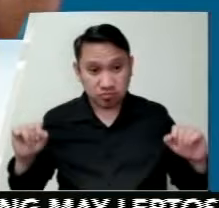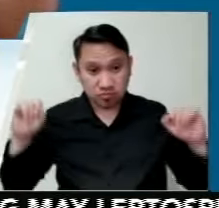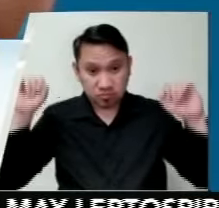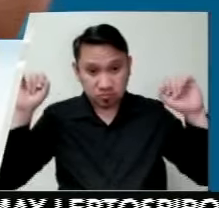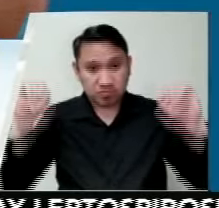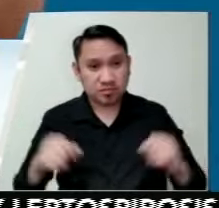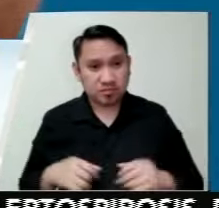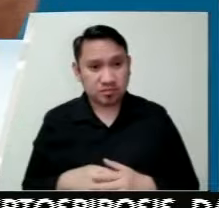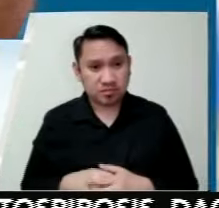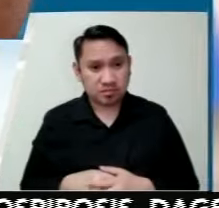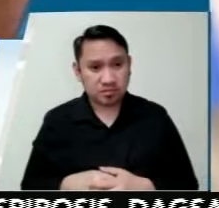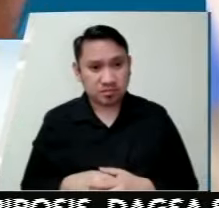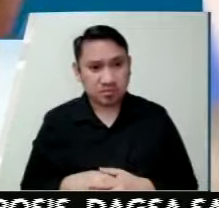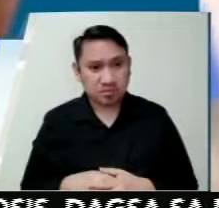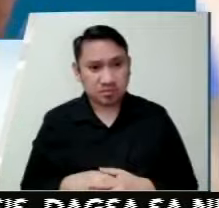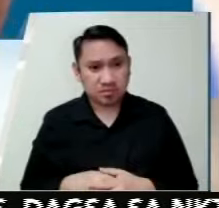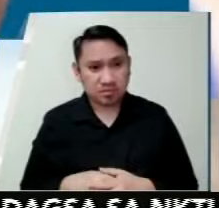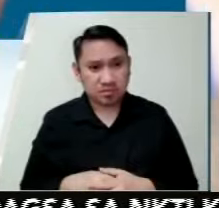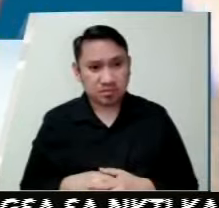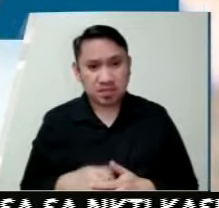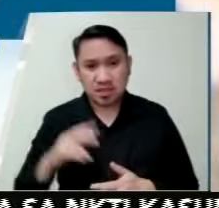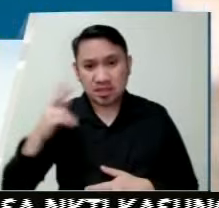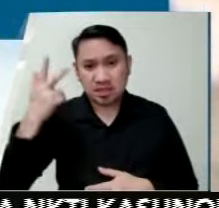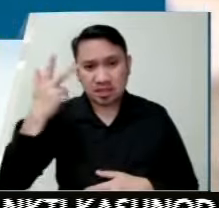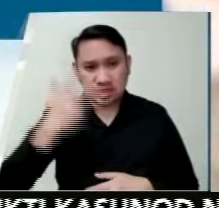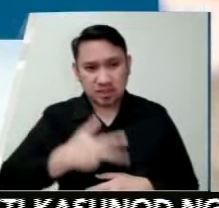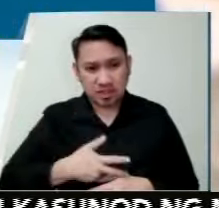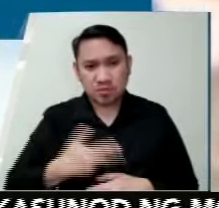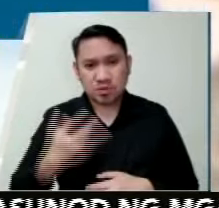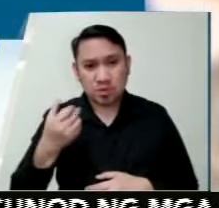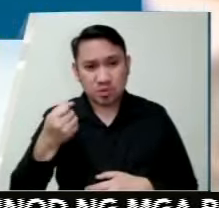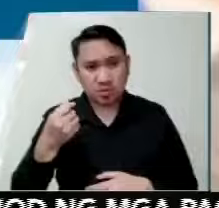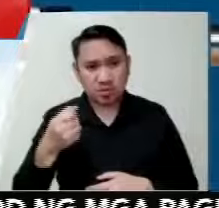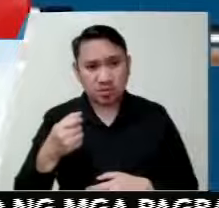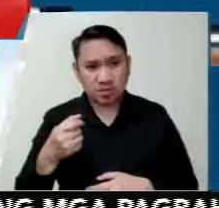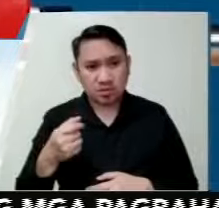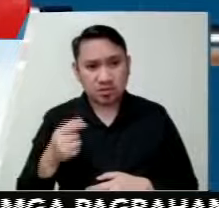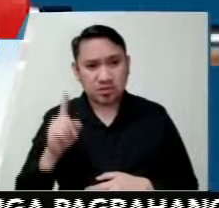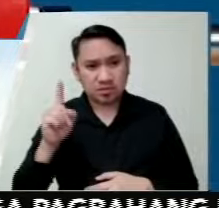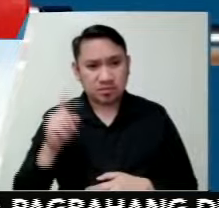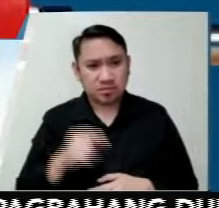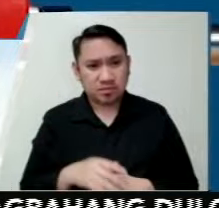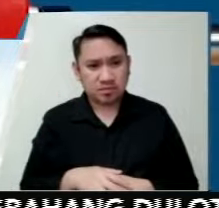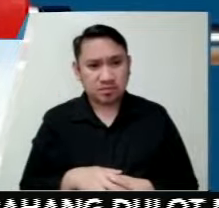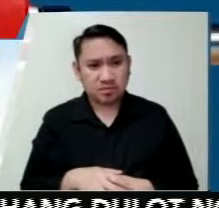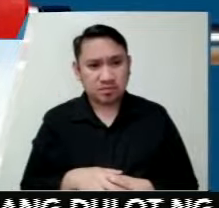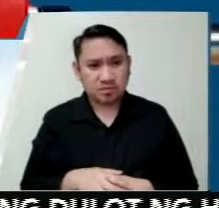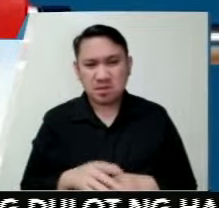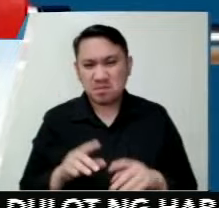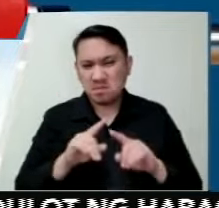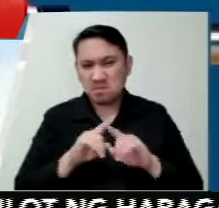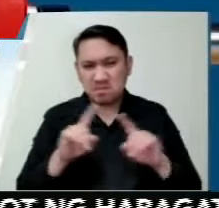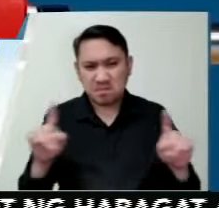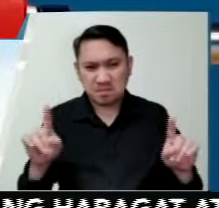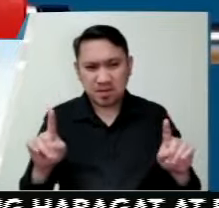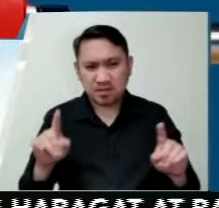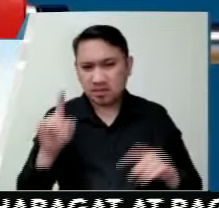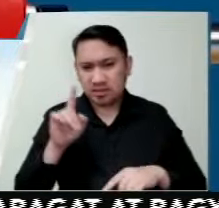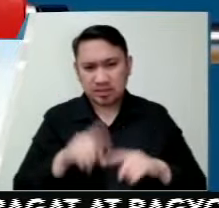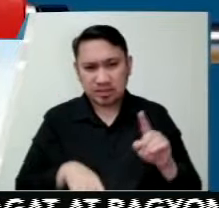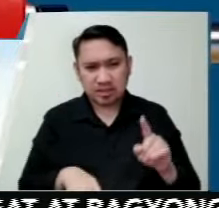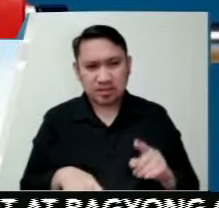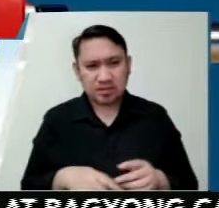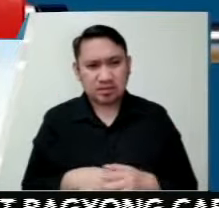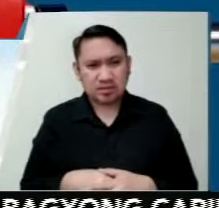weightlifting. 3 beses niyang sinubukang buhatin ang 125-kilogram na weights pero hindi nagawa dahil sa